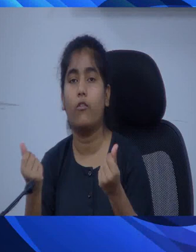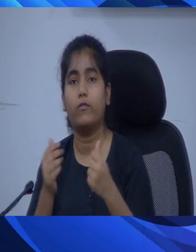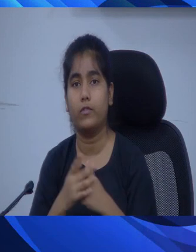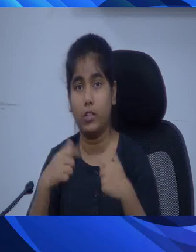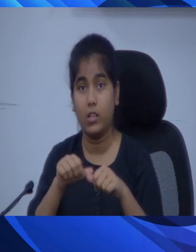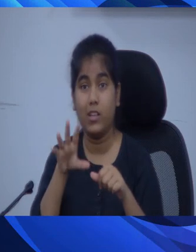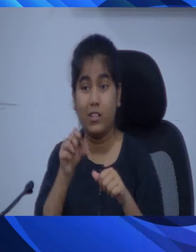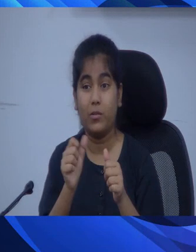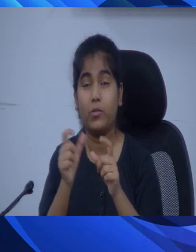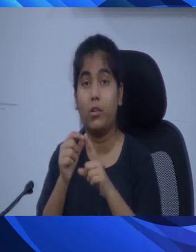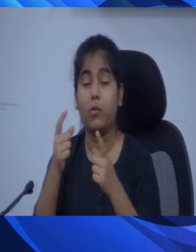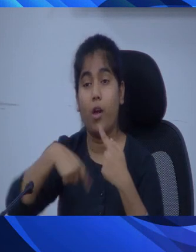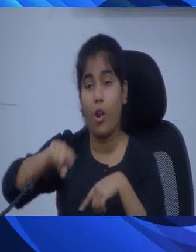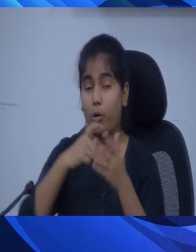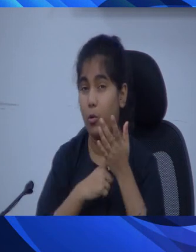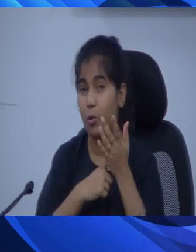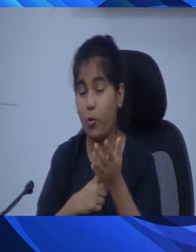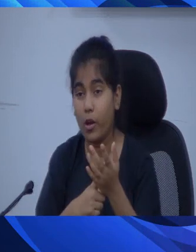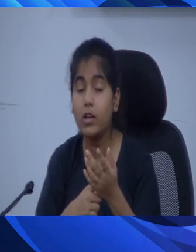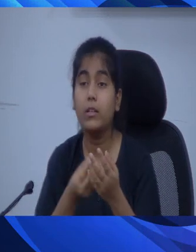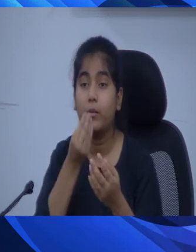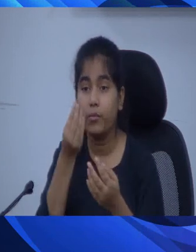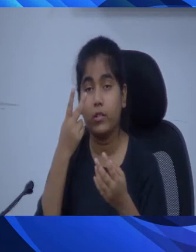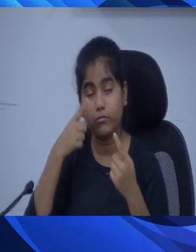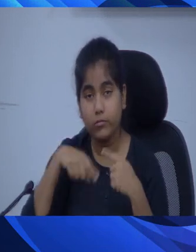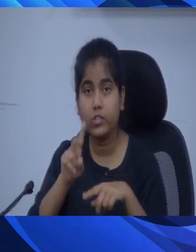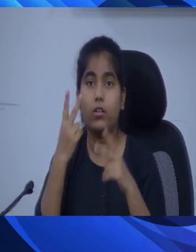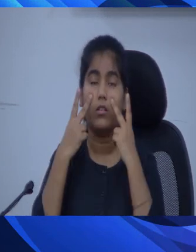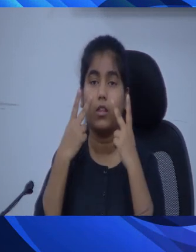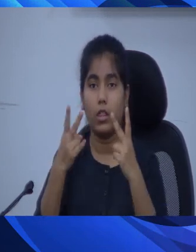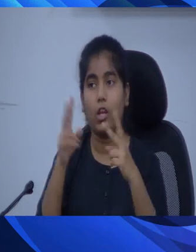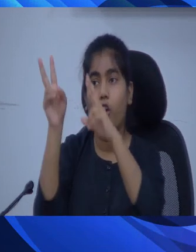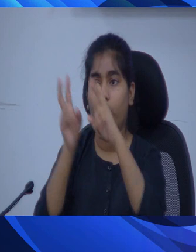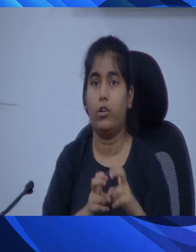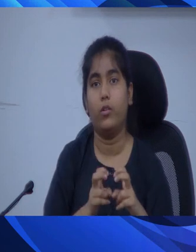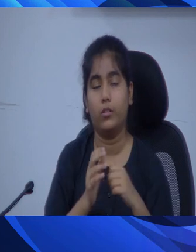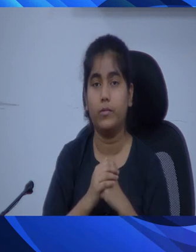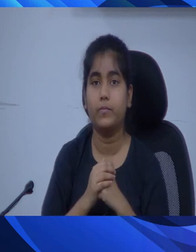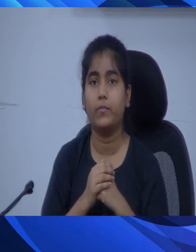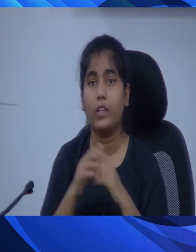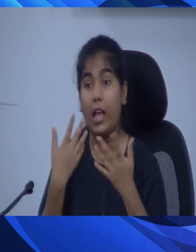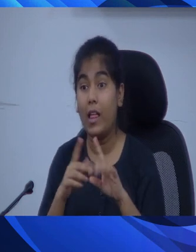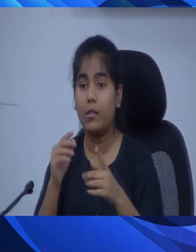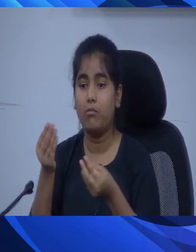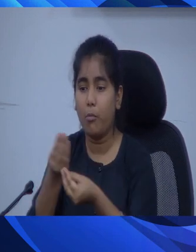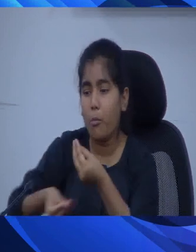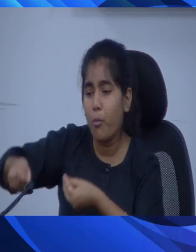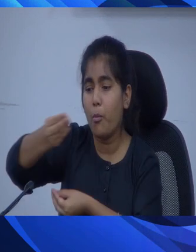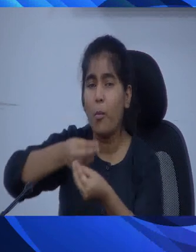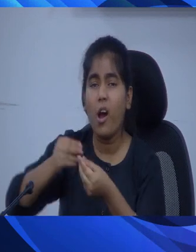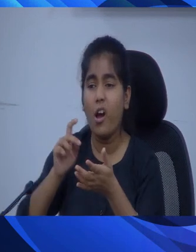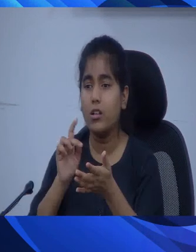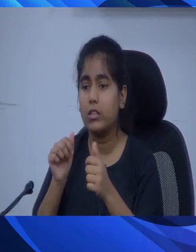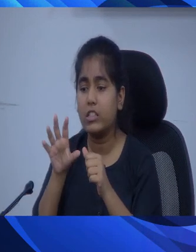सुगम्य भारत ऐप को आई वुड रिक्वेस्ट यू ऑल कि आप जाके देखें और उसको डाउनलोड करें। जहां पे आपके आसपास कोई भी